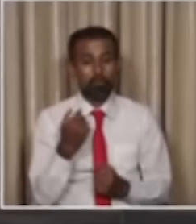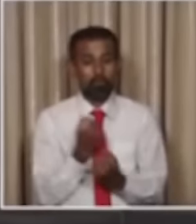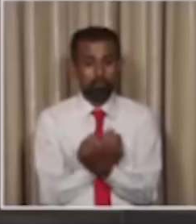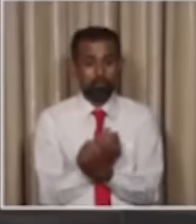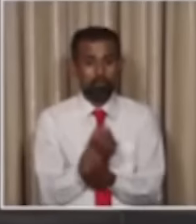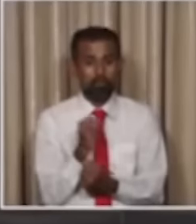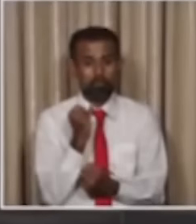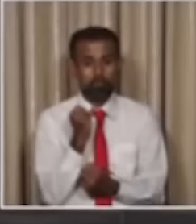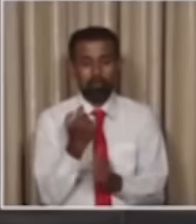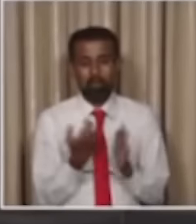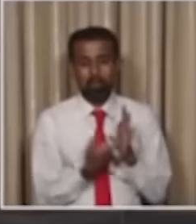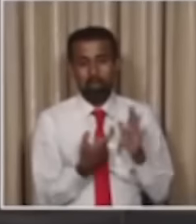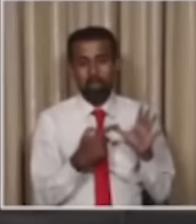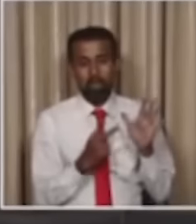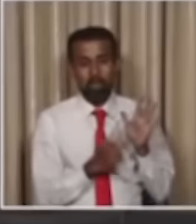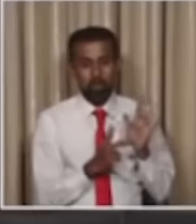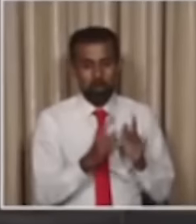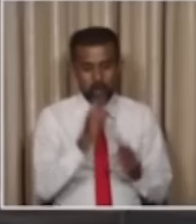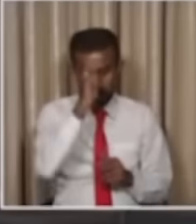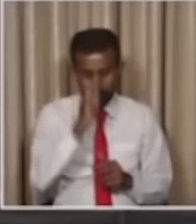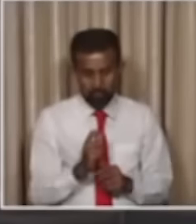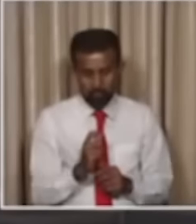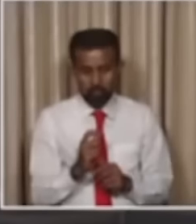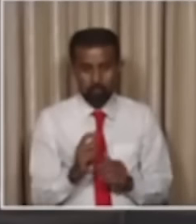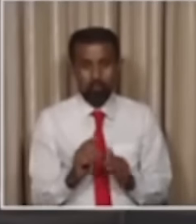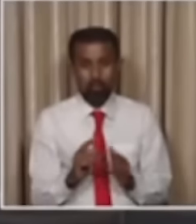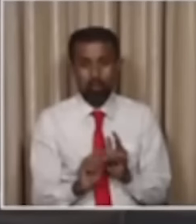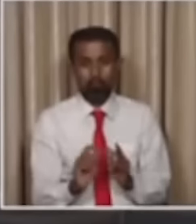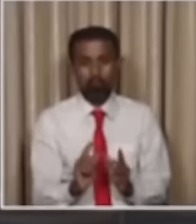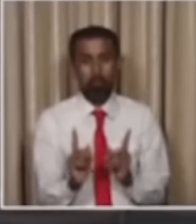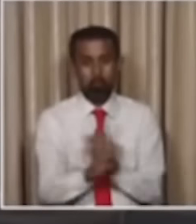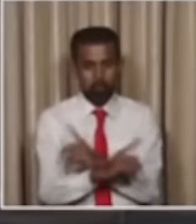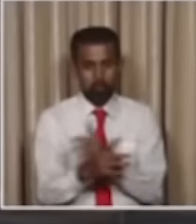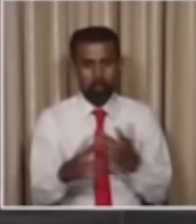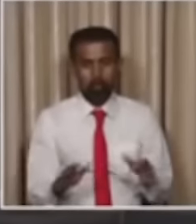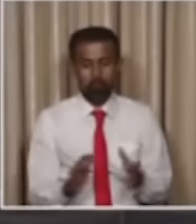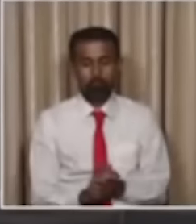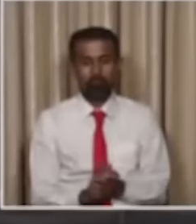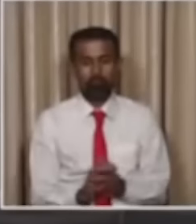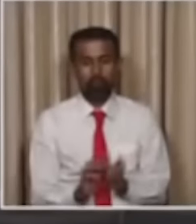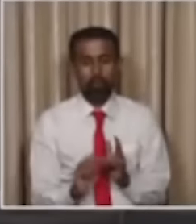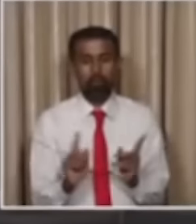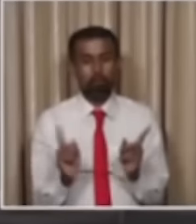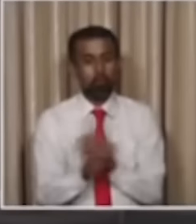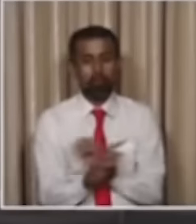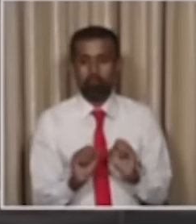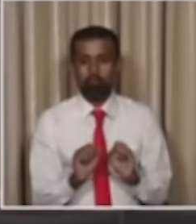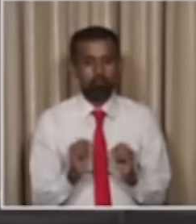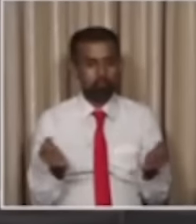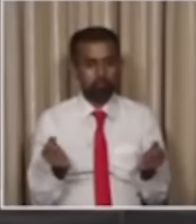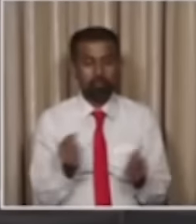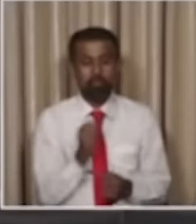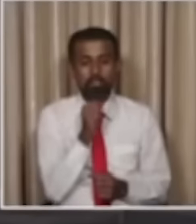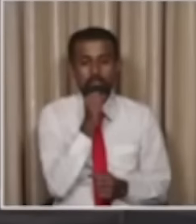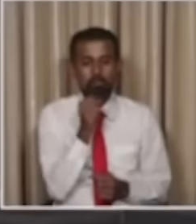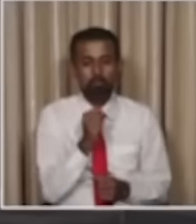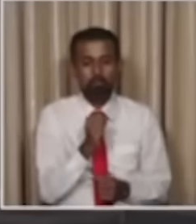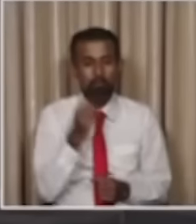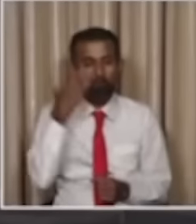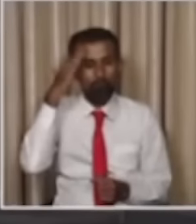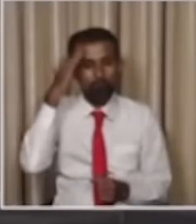පොලිස්පති රවි සෙනවිරත්න මහතාවත් ස්ථාන මාරු කරා කියලා. ඔහුව ස්ථාන මාරු කරලා නැහැ. ඔහු විශ්‍රාම